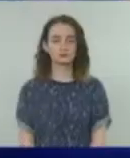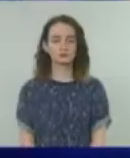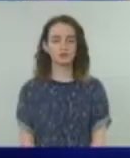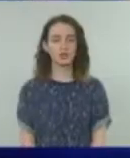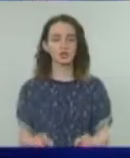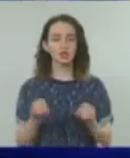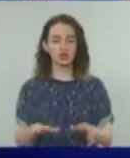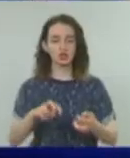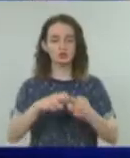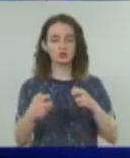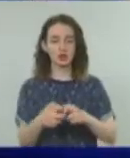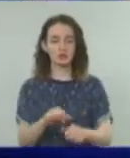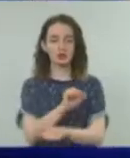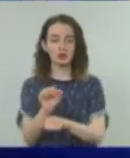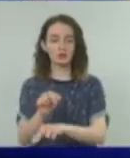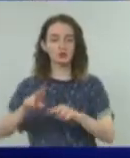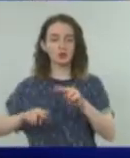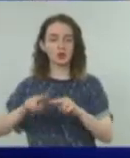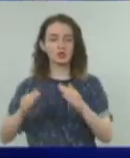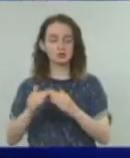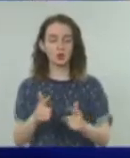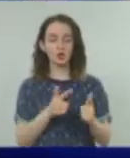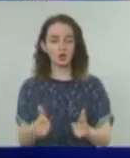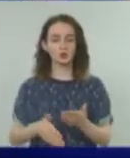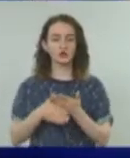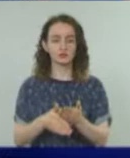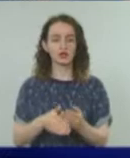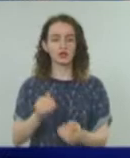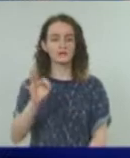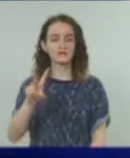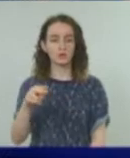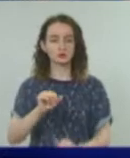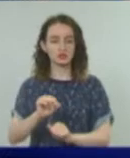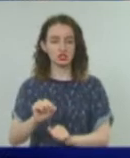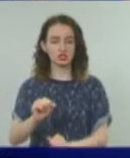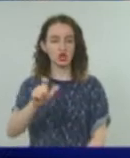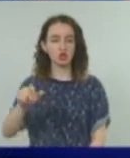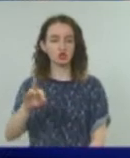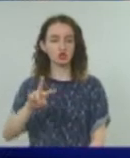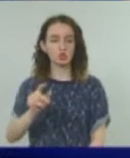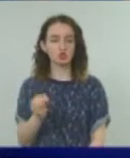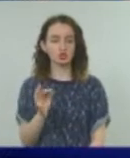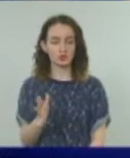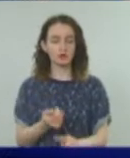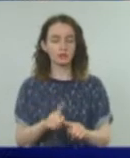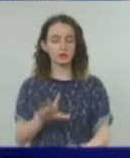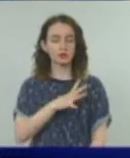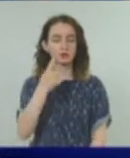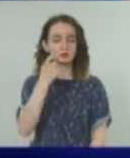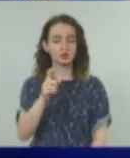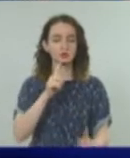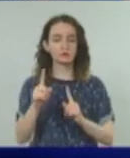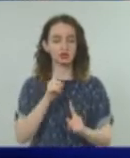решению проблемы долгостроев в Хабаровском крае готов подключиться фонд защиты дольщиков. Об этом было заявлено на совещании, которое провел в регионе